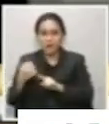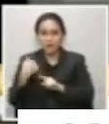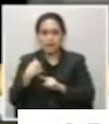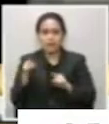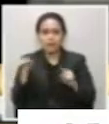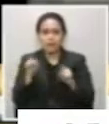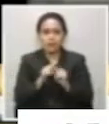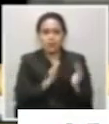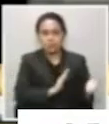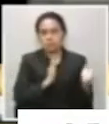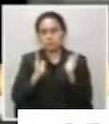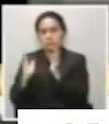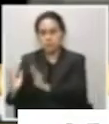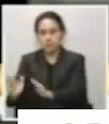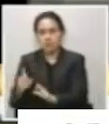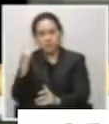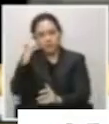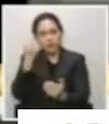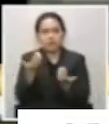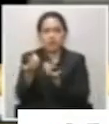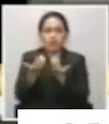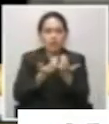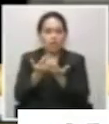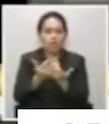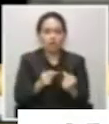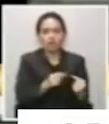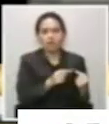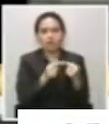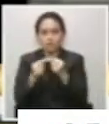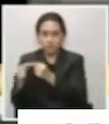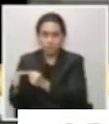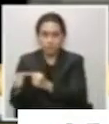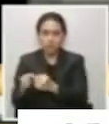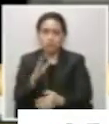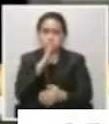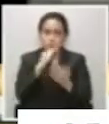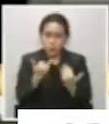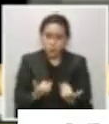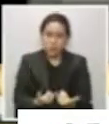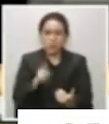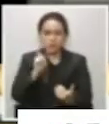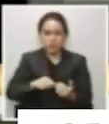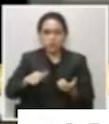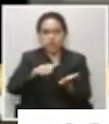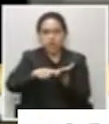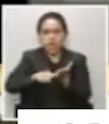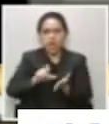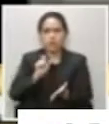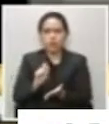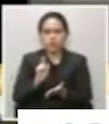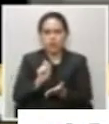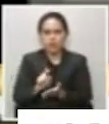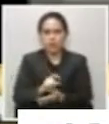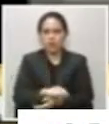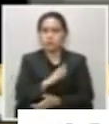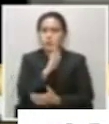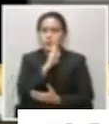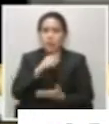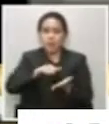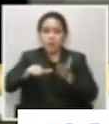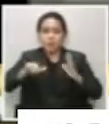ที่ยับเยินเช่นนี้ต่อไปอีกหรือหากไม่รีบแก้ไขคงยับเยินไม่มีชิ้น